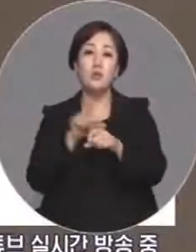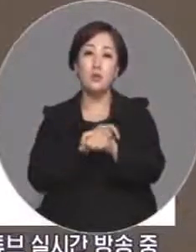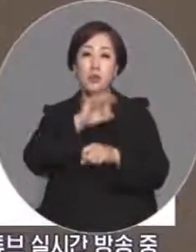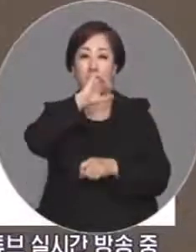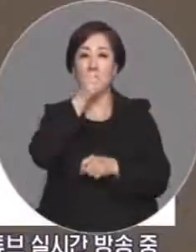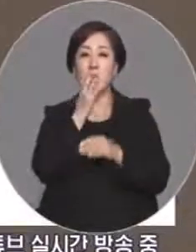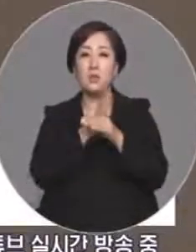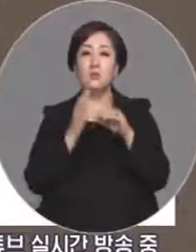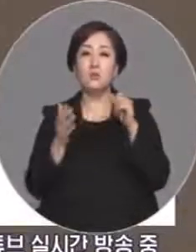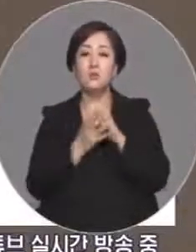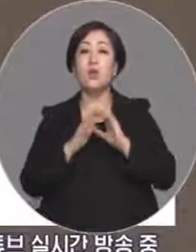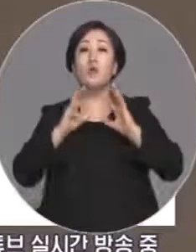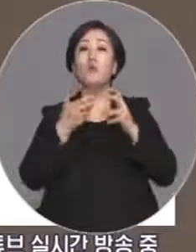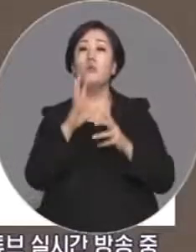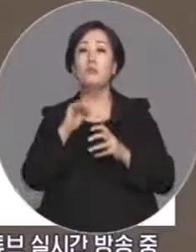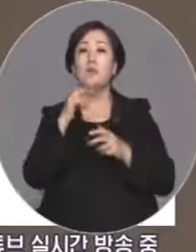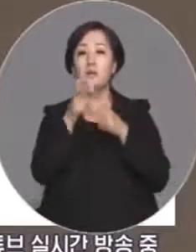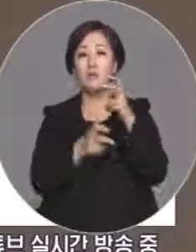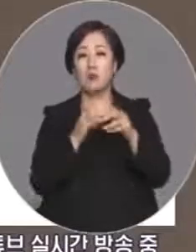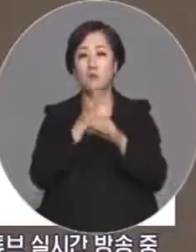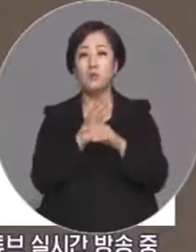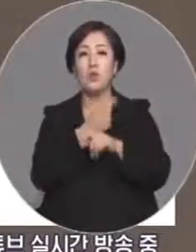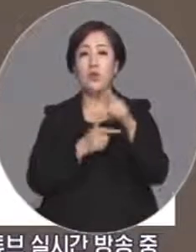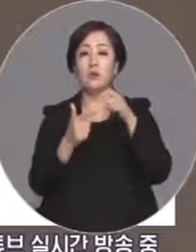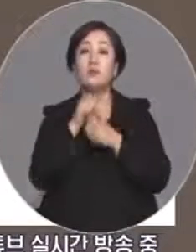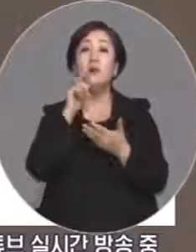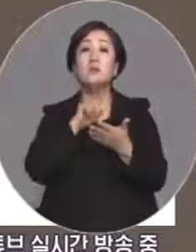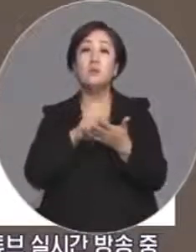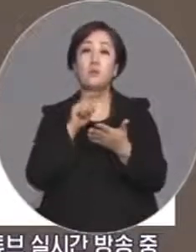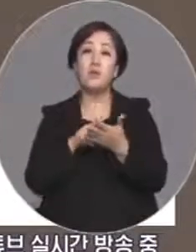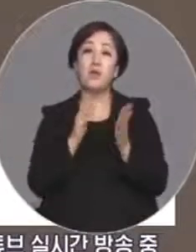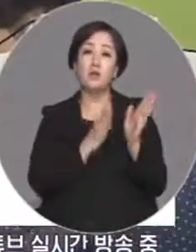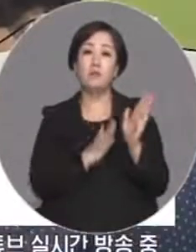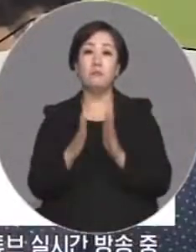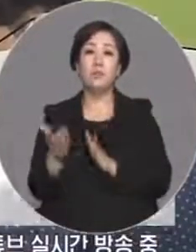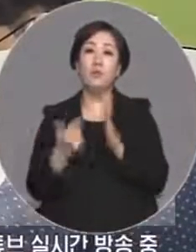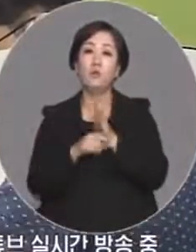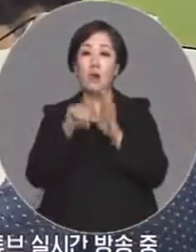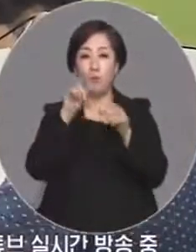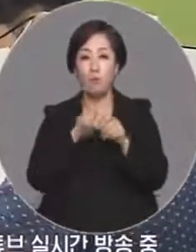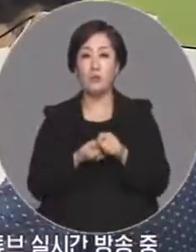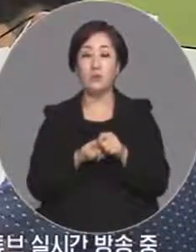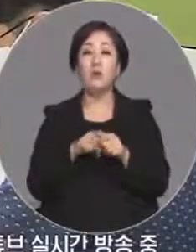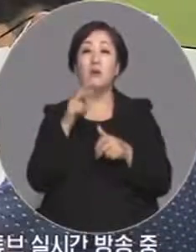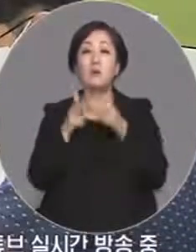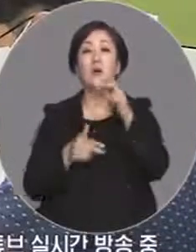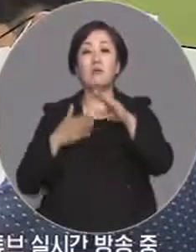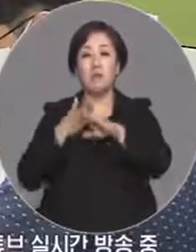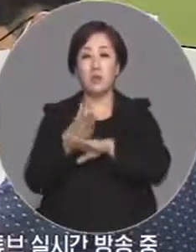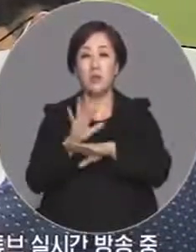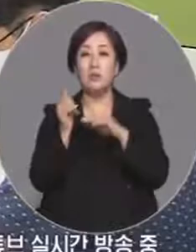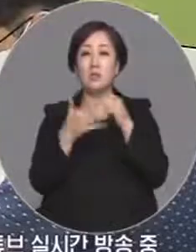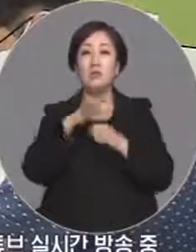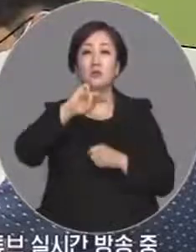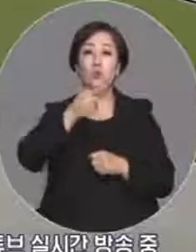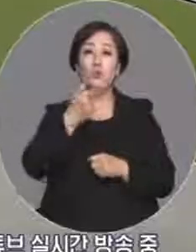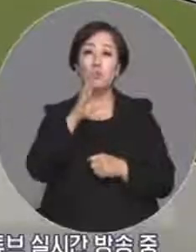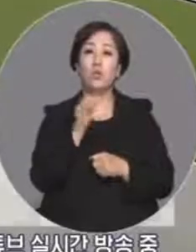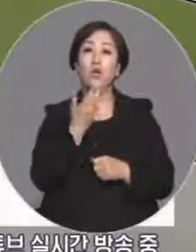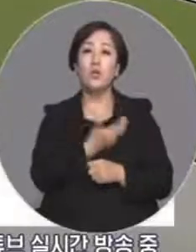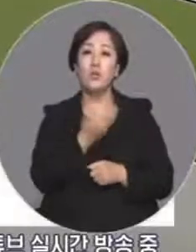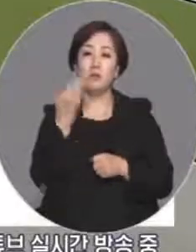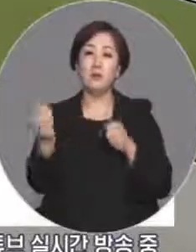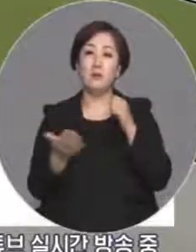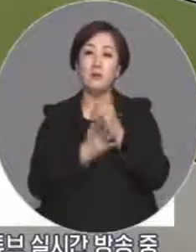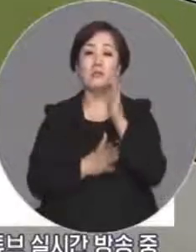특별회계의 국비 사업을 시급하게 추진하기 위해 사업 추진이 늦어지는 두동 이전 지구